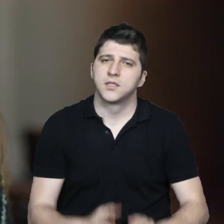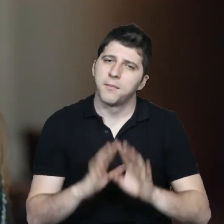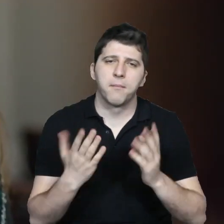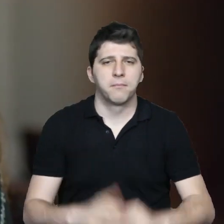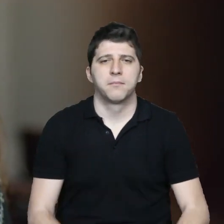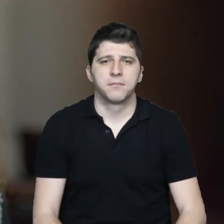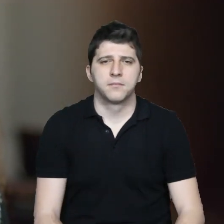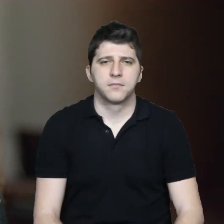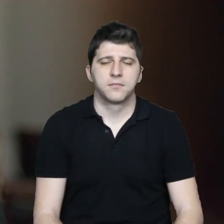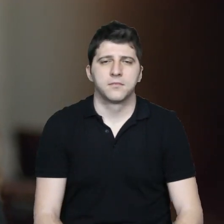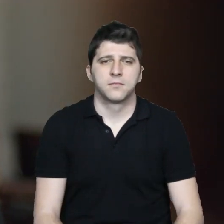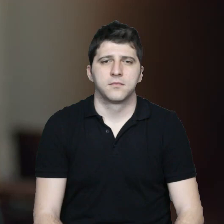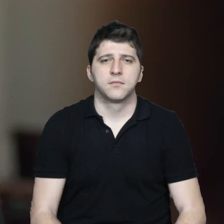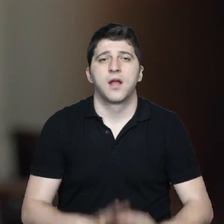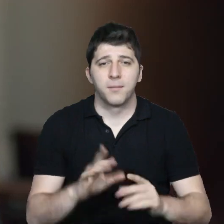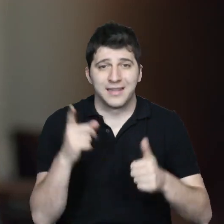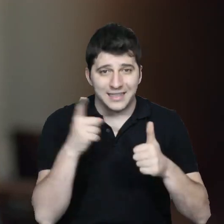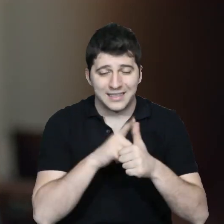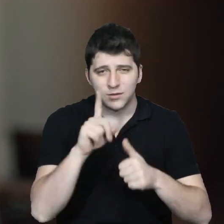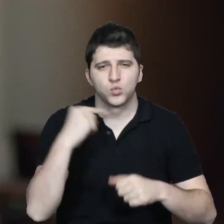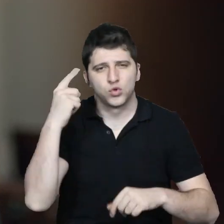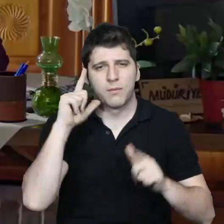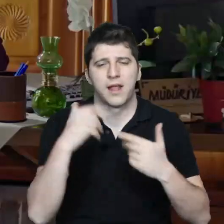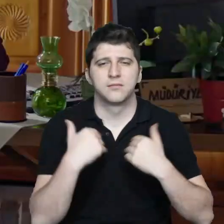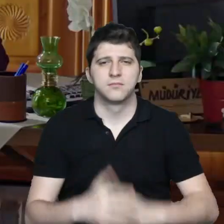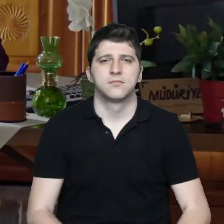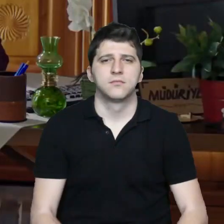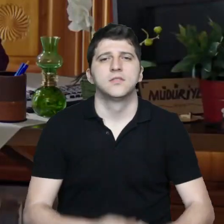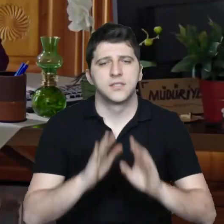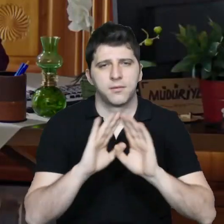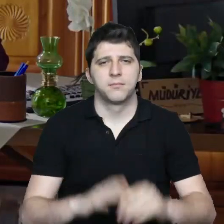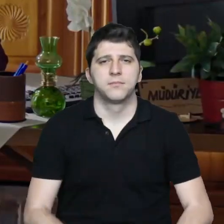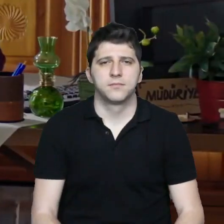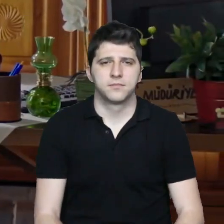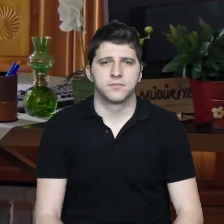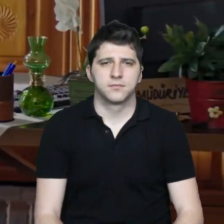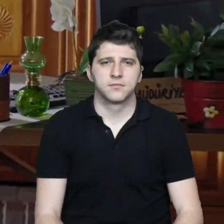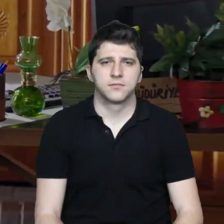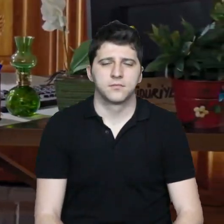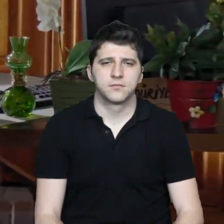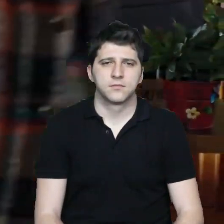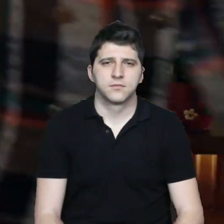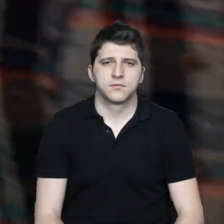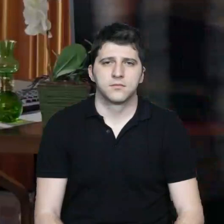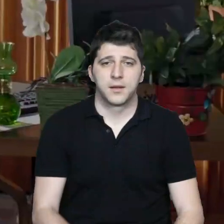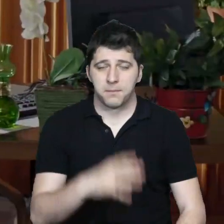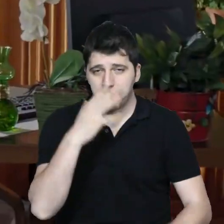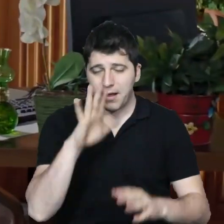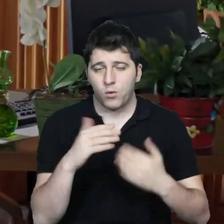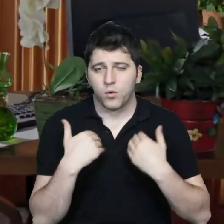Tamam. Ama önce benim bir düşünmem lazım. Tamam. Kalktı Aysu.